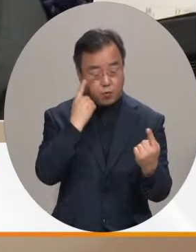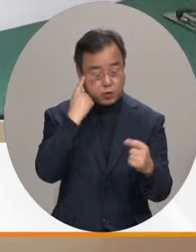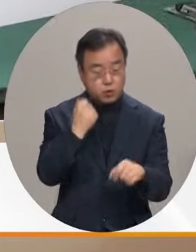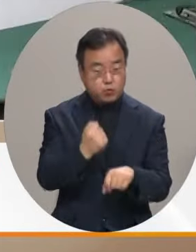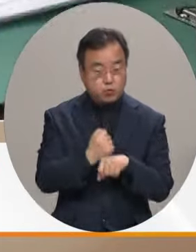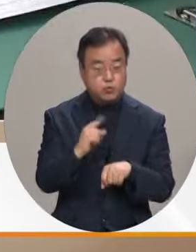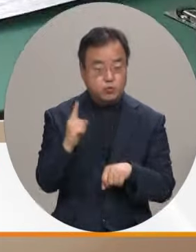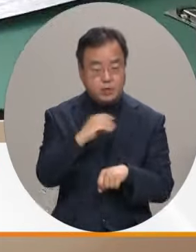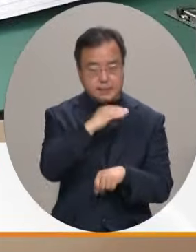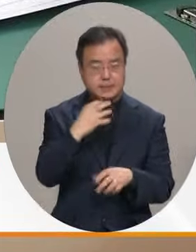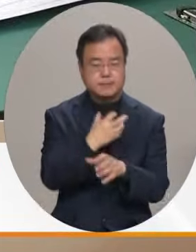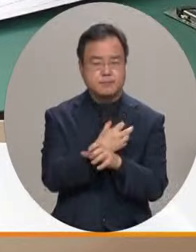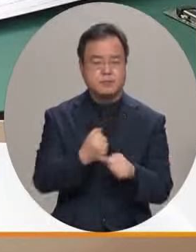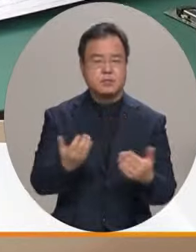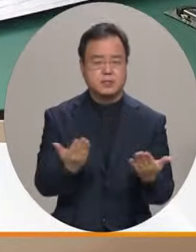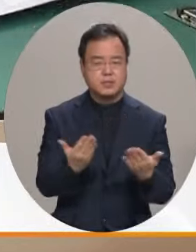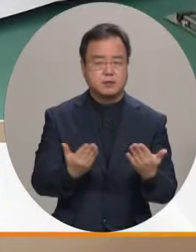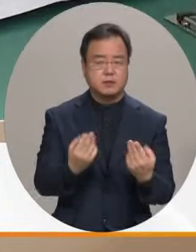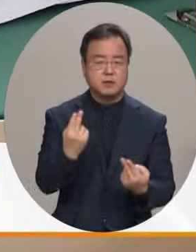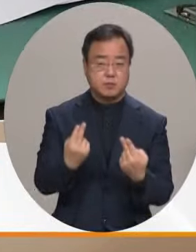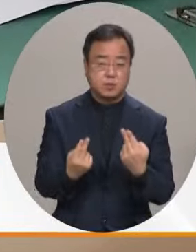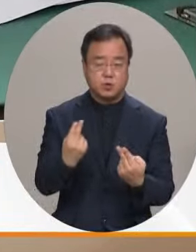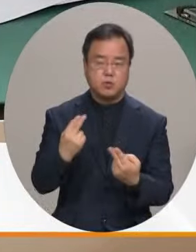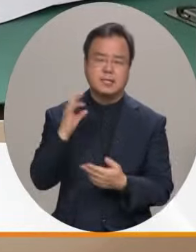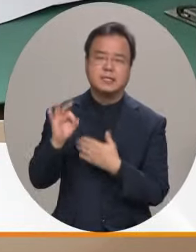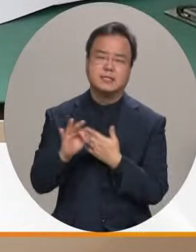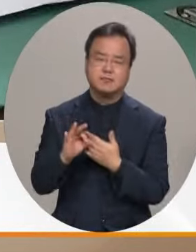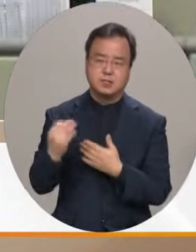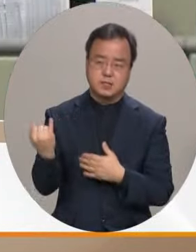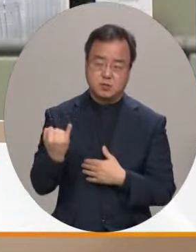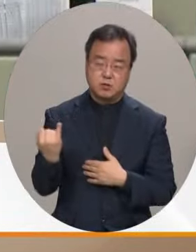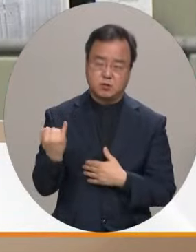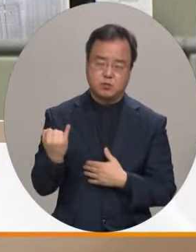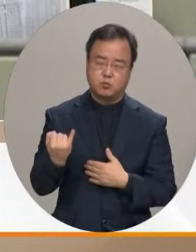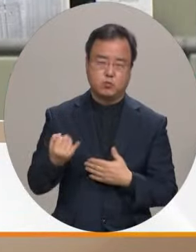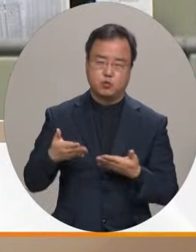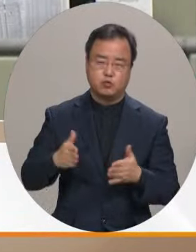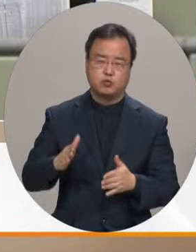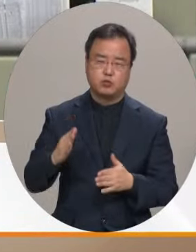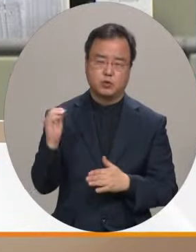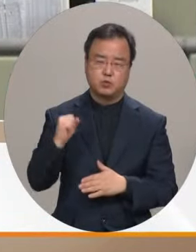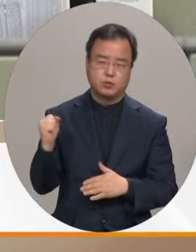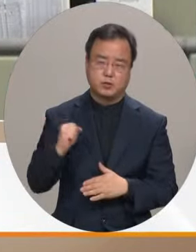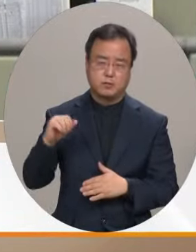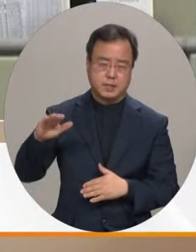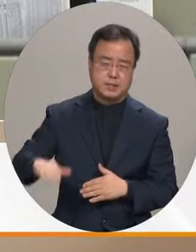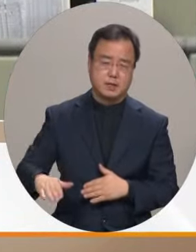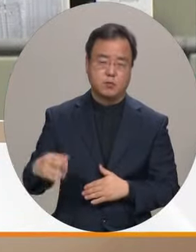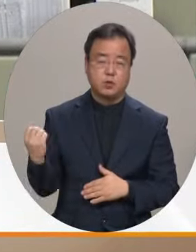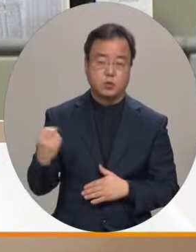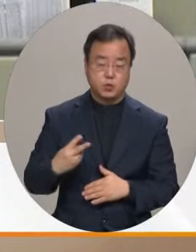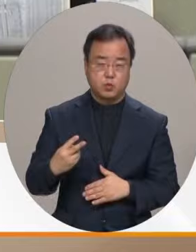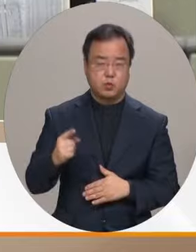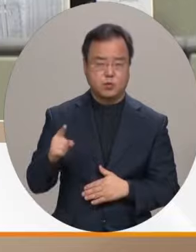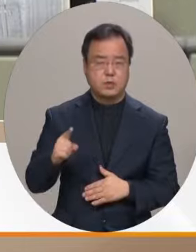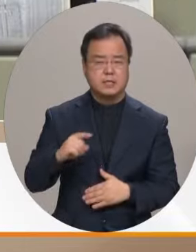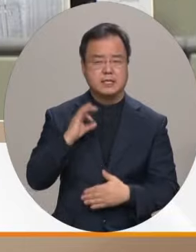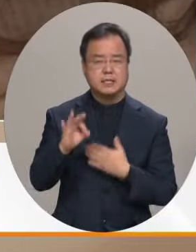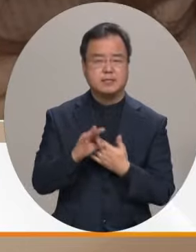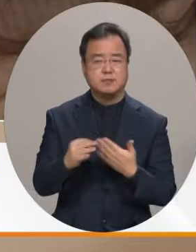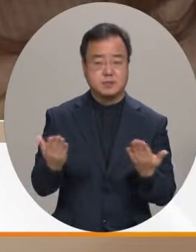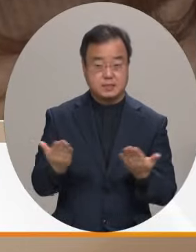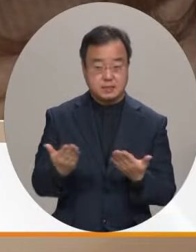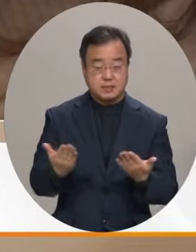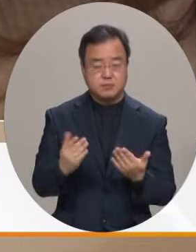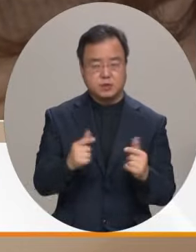정규직보다 임시직 여성의 출산률이 낮고 임시직 고용률과 여성 고용률이 출산율에 유의미한 영향을